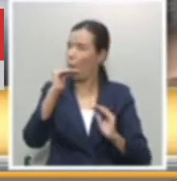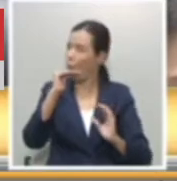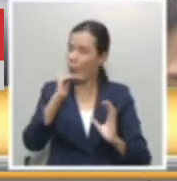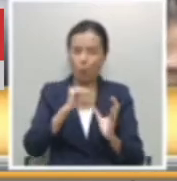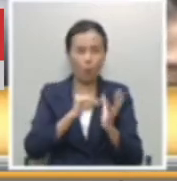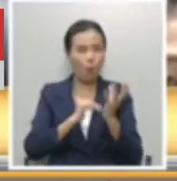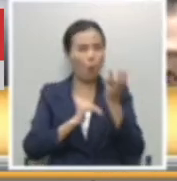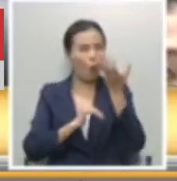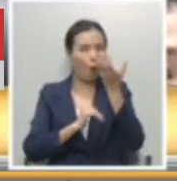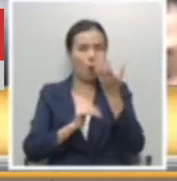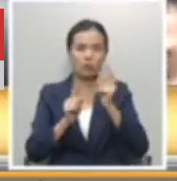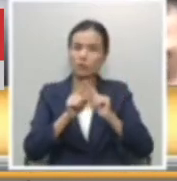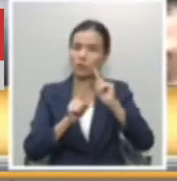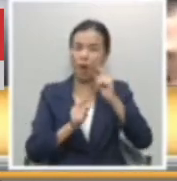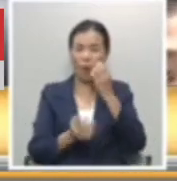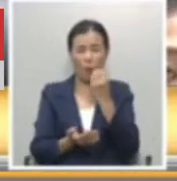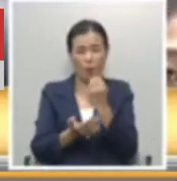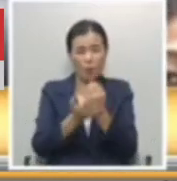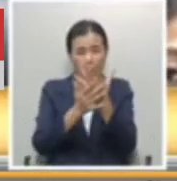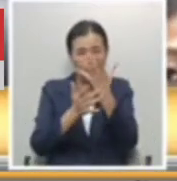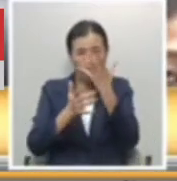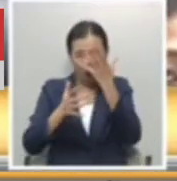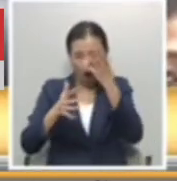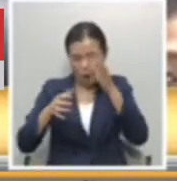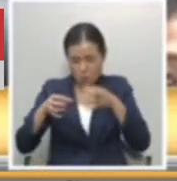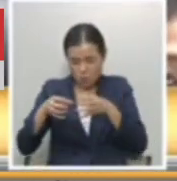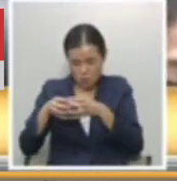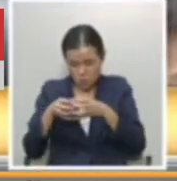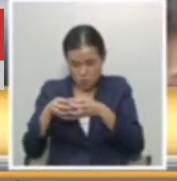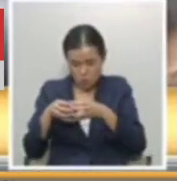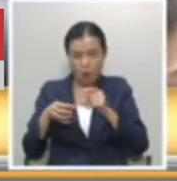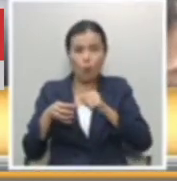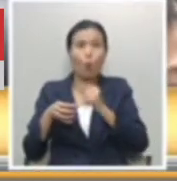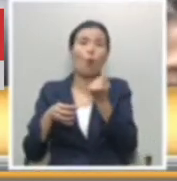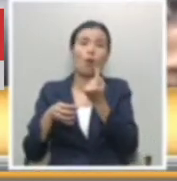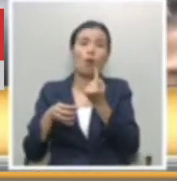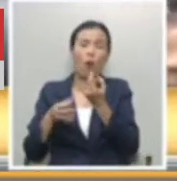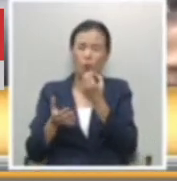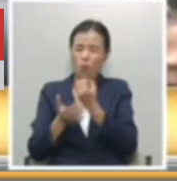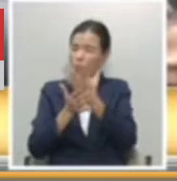หรือที่เราเรียกว่ารวยกระจุกจนกระจายท่านประธานเคยได้ยินไหมครับ